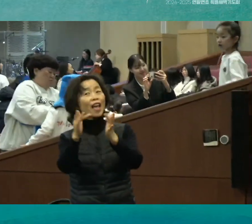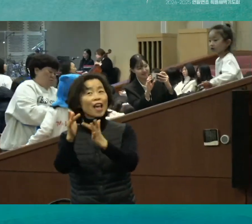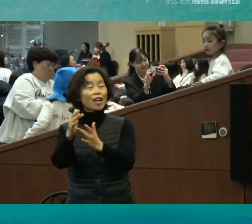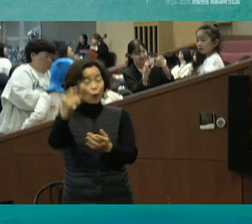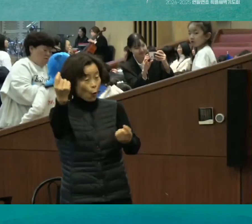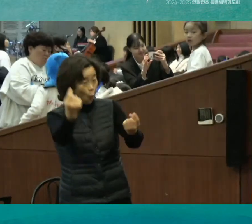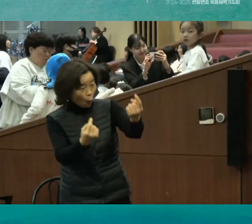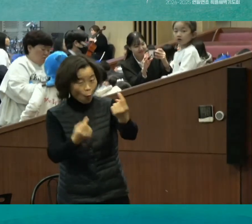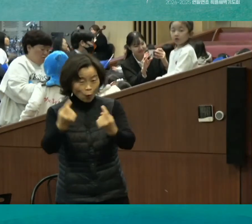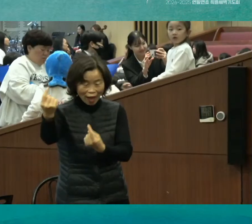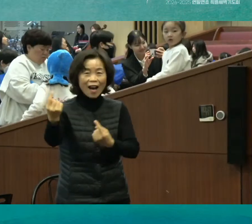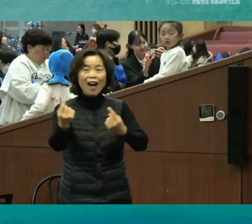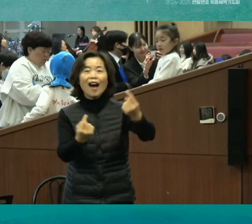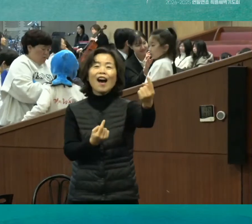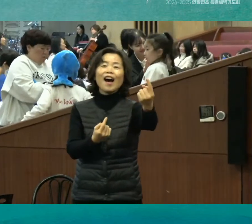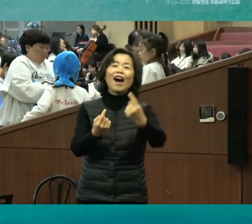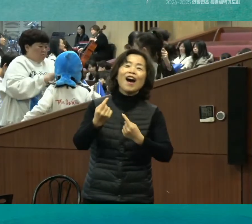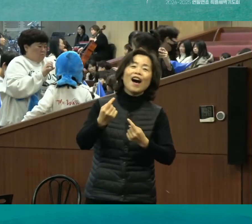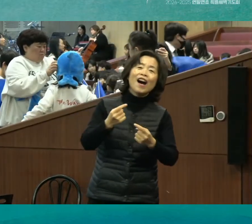내게로 오라.